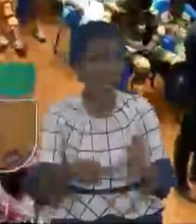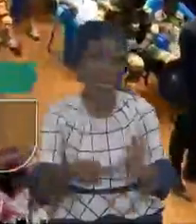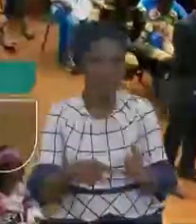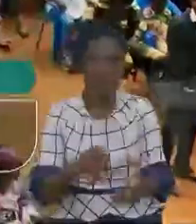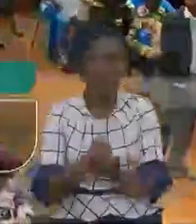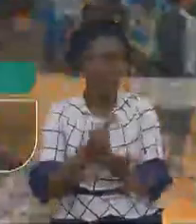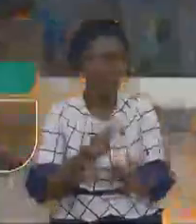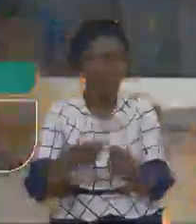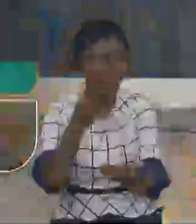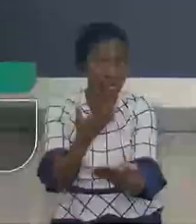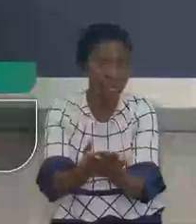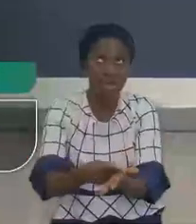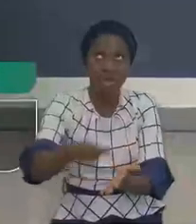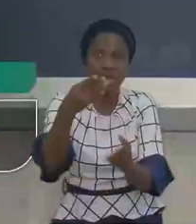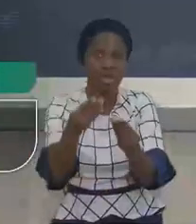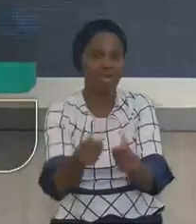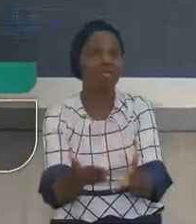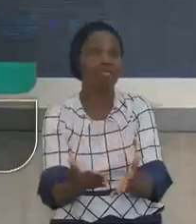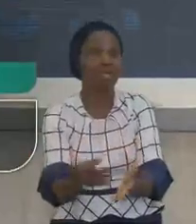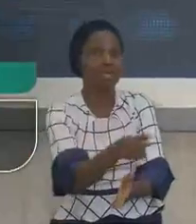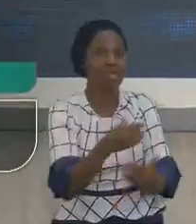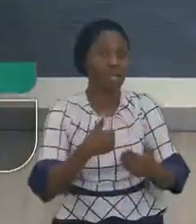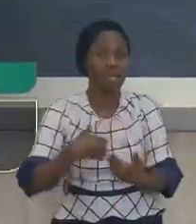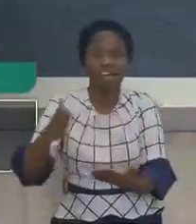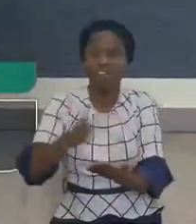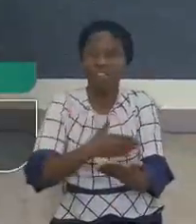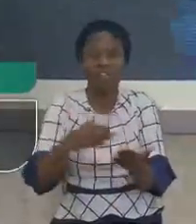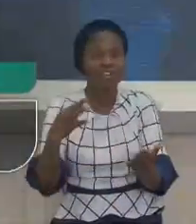louange, mais ils n'avaient pas l'état de pureté.